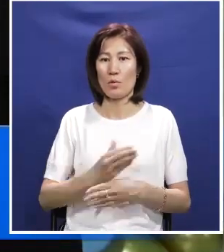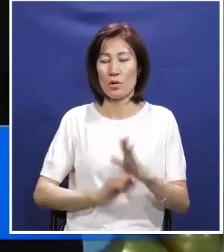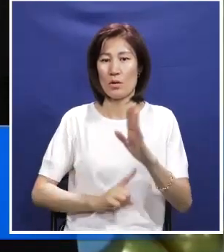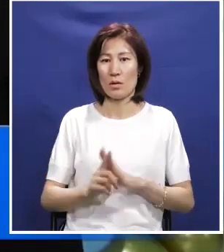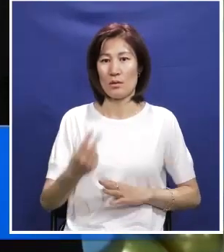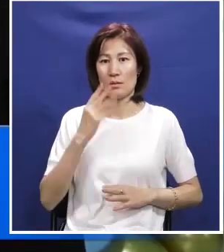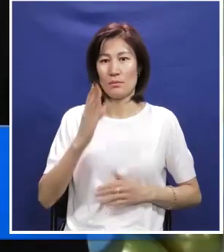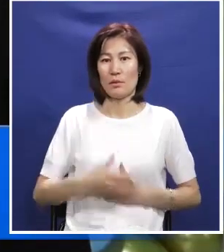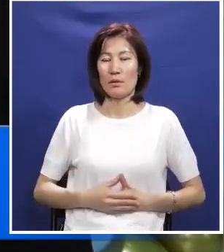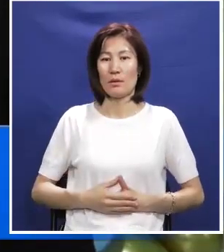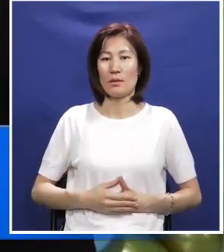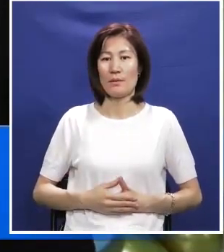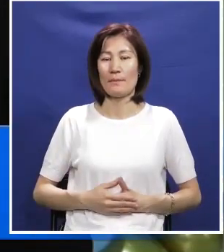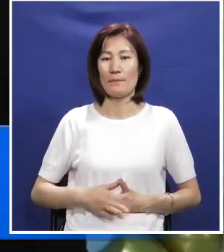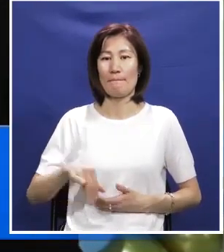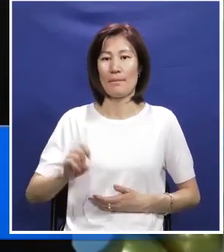бөлісудеміз.